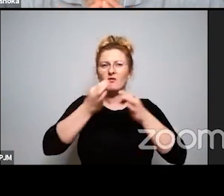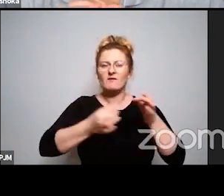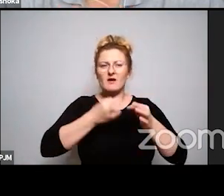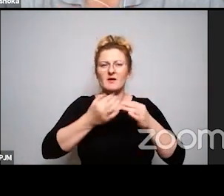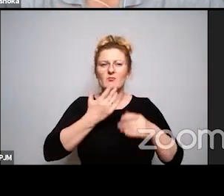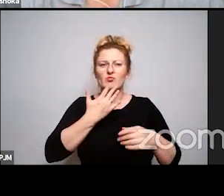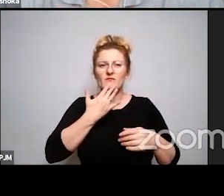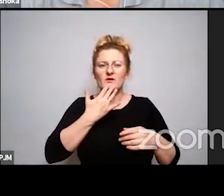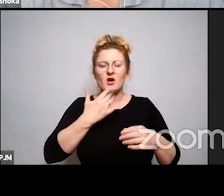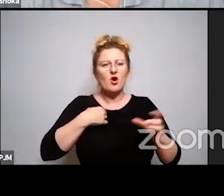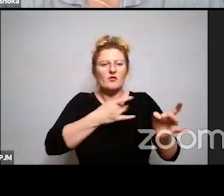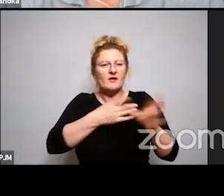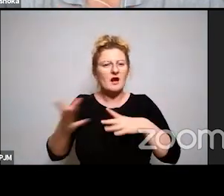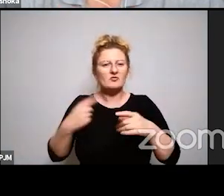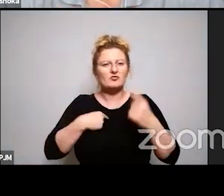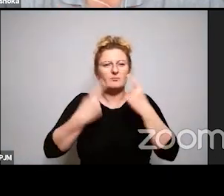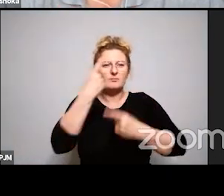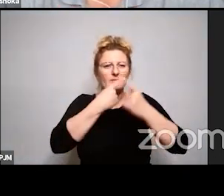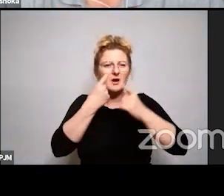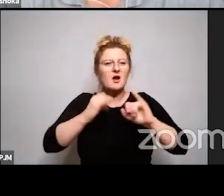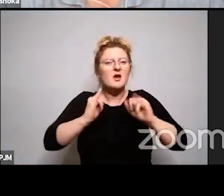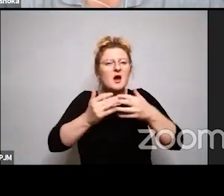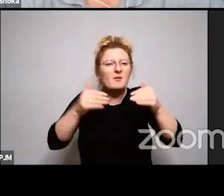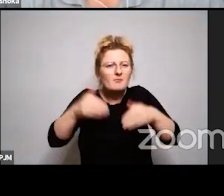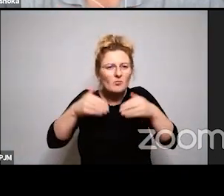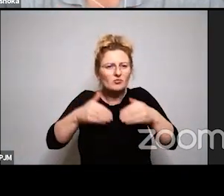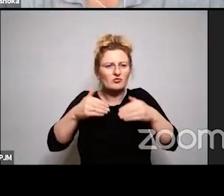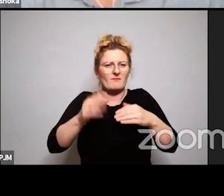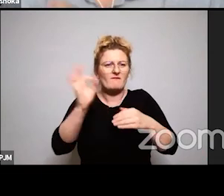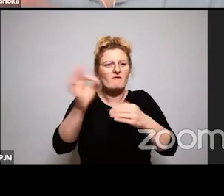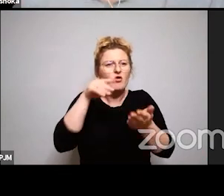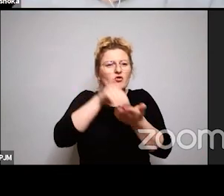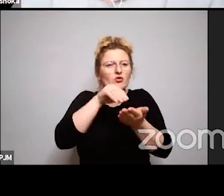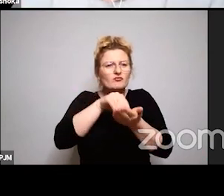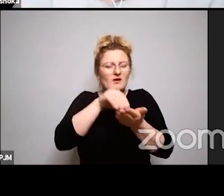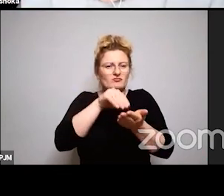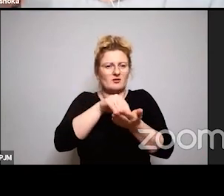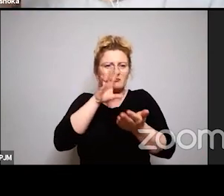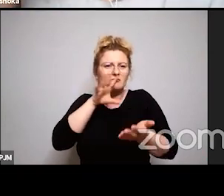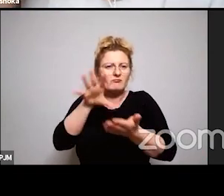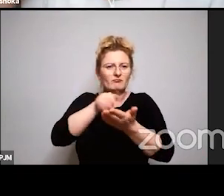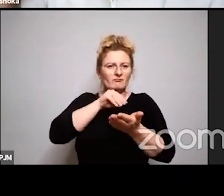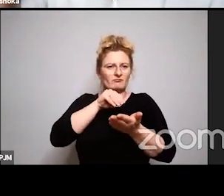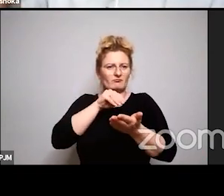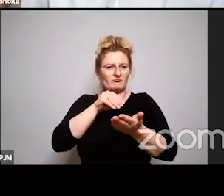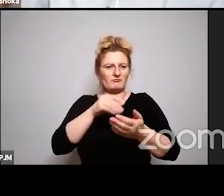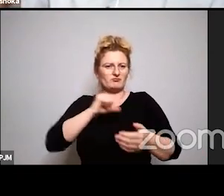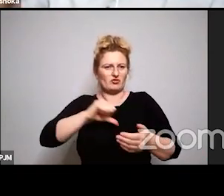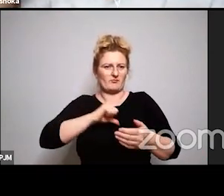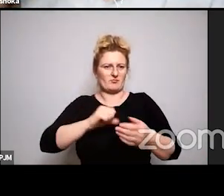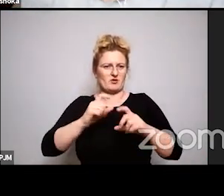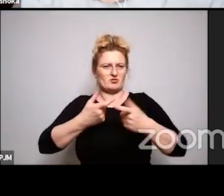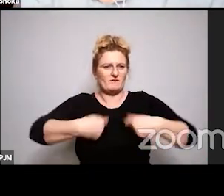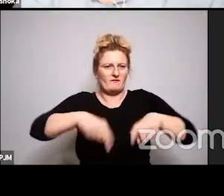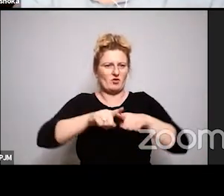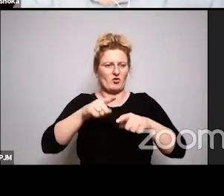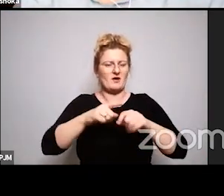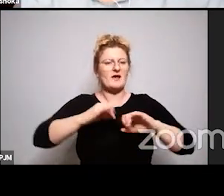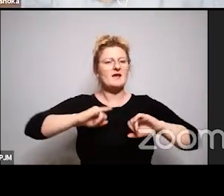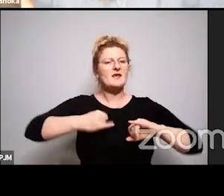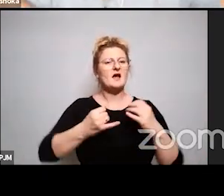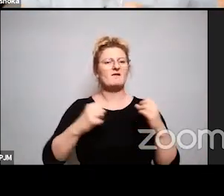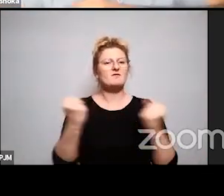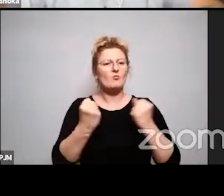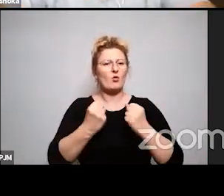jak możemy z Twojego doświadczenia, co możemy wziąć dla siebie i jak wzmocnić,